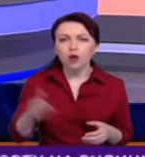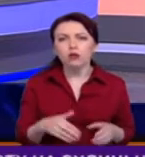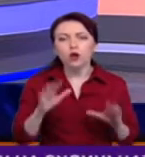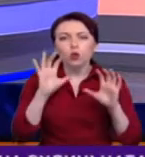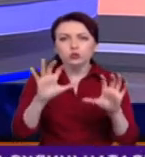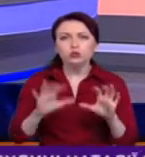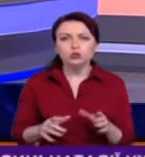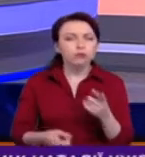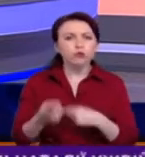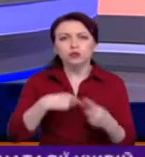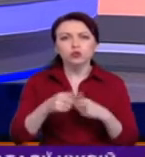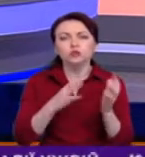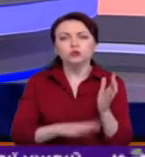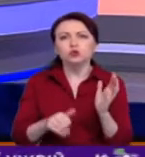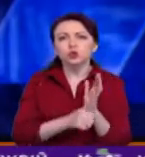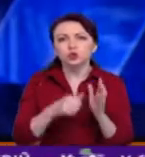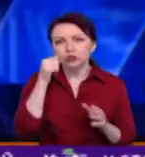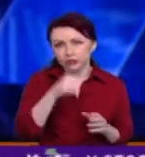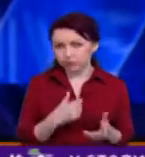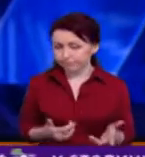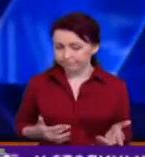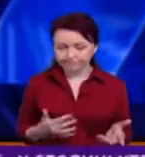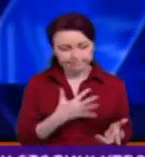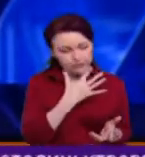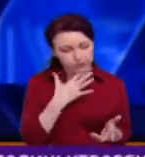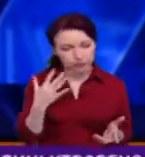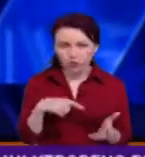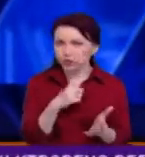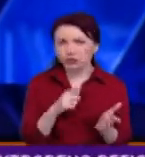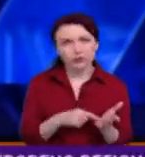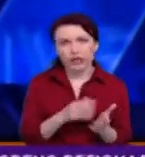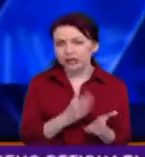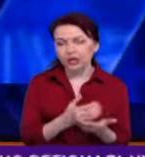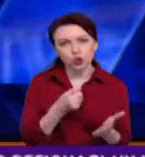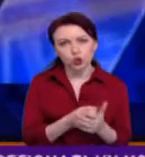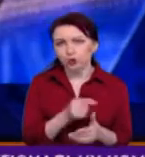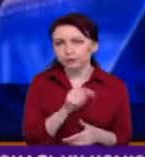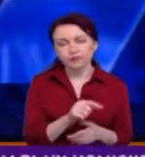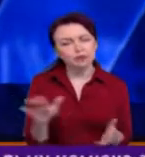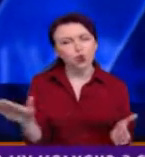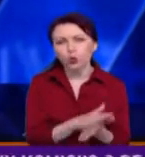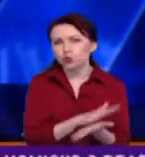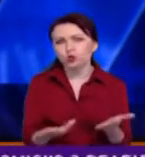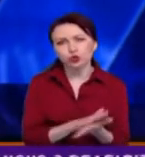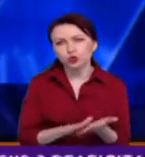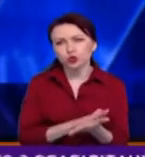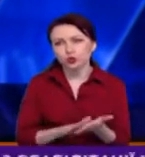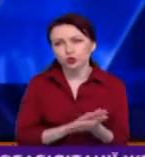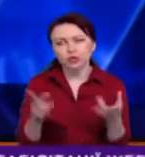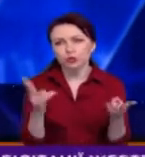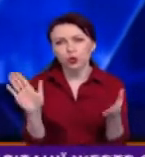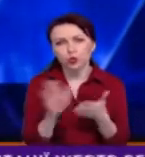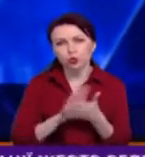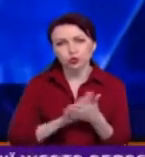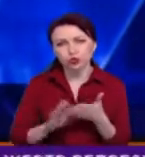Конституції 96-го року. Тому є дуже багато запитань. І дійсно, там повинно відбутися певне очищення цієї структури.